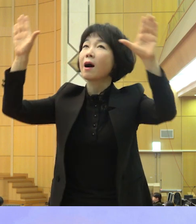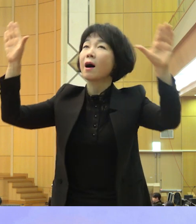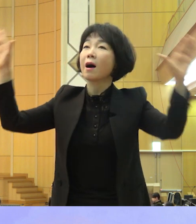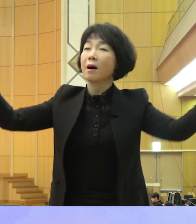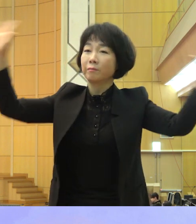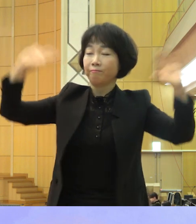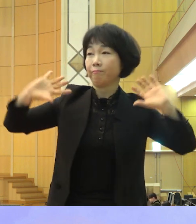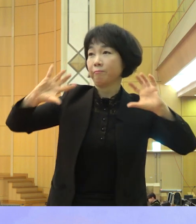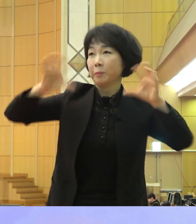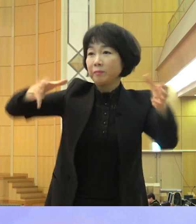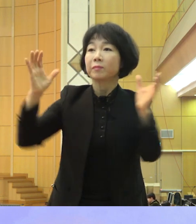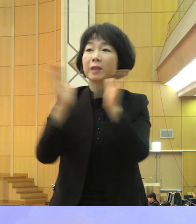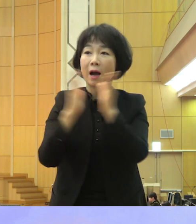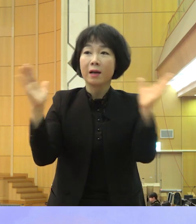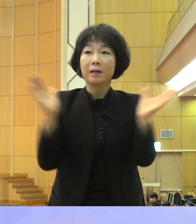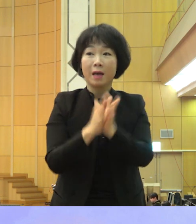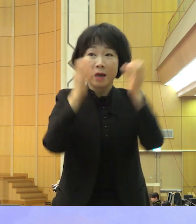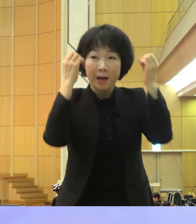할렐루야